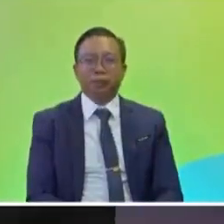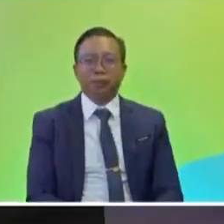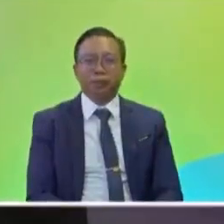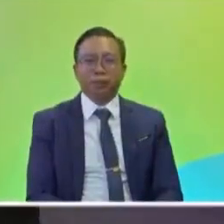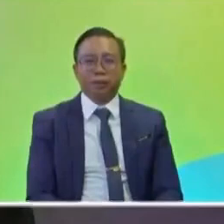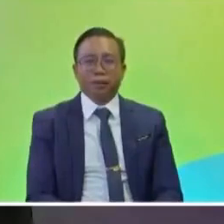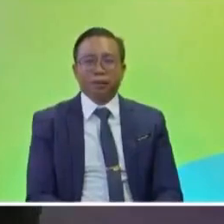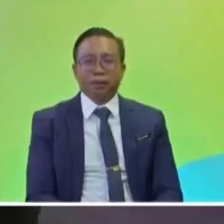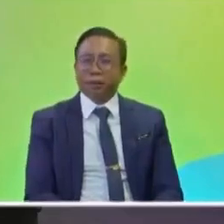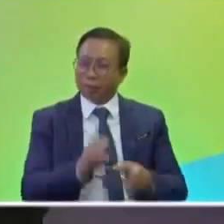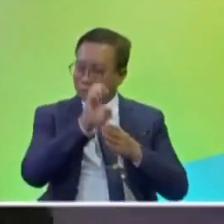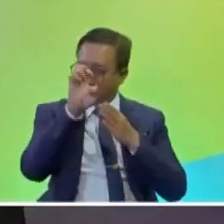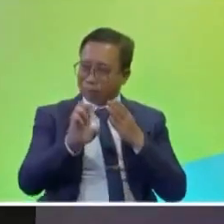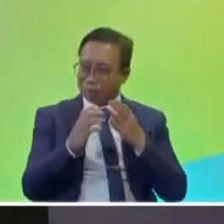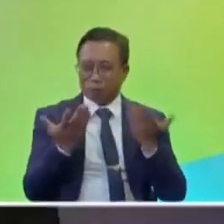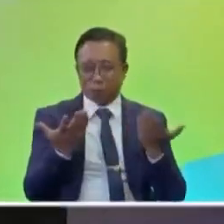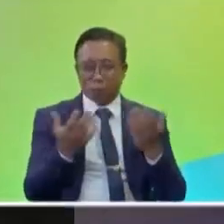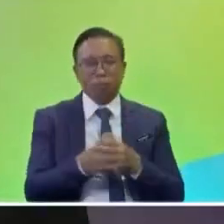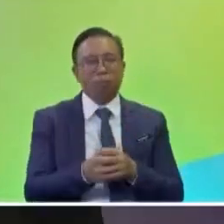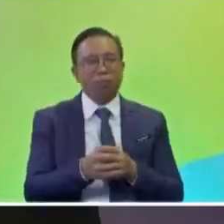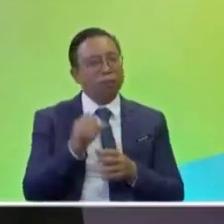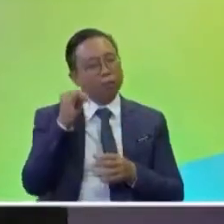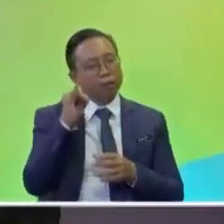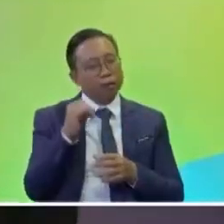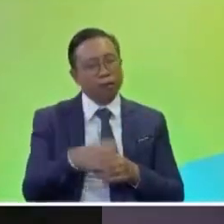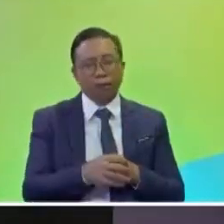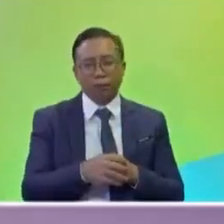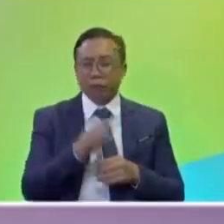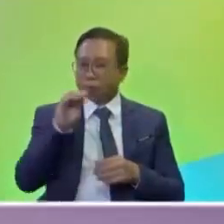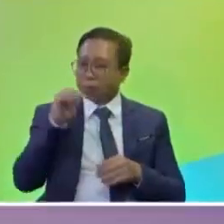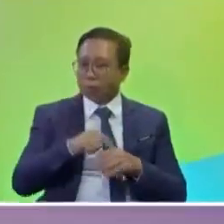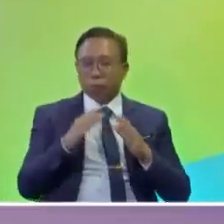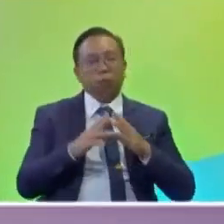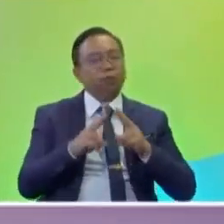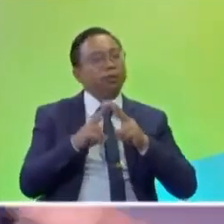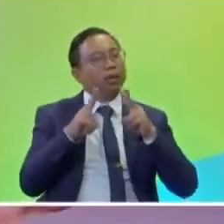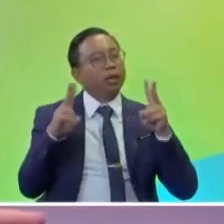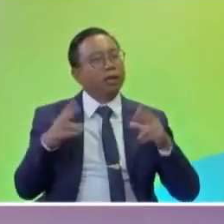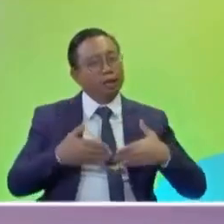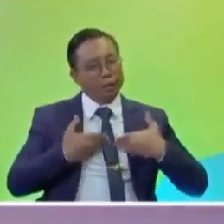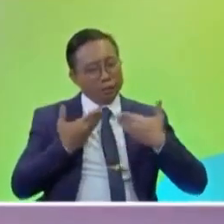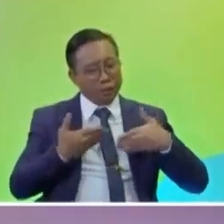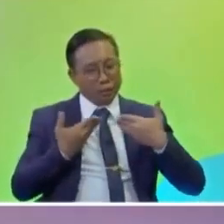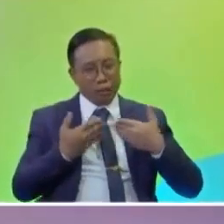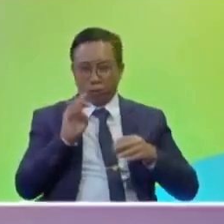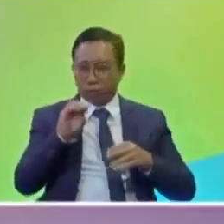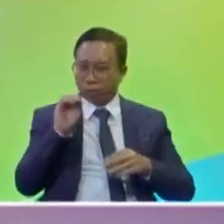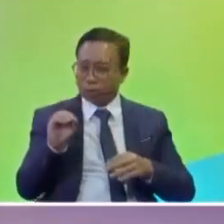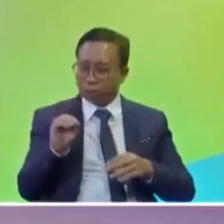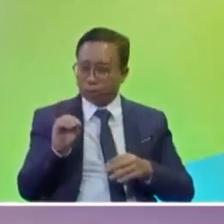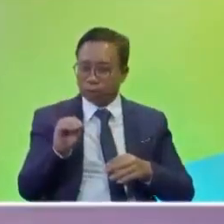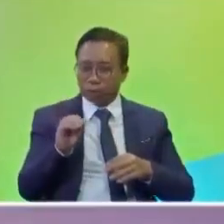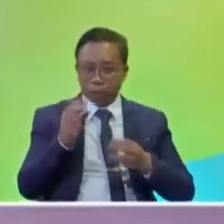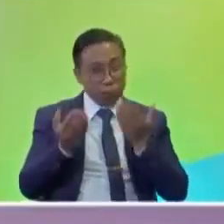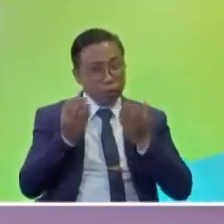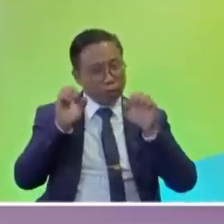Okey, cikgu, nak ending kan tadi kan? Yeah. Mana boleh cergas lagi? Murid-murid di rumah sangat-sangat gembira. Cikgu mungkin boleh bagi rumusan